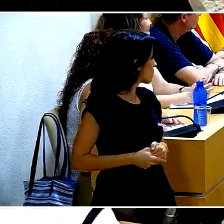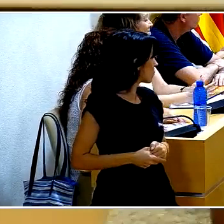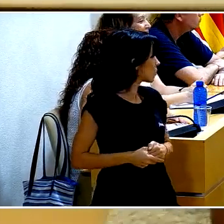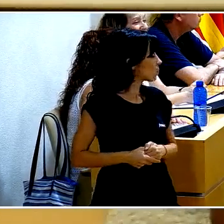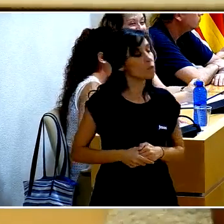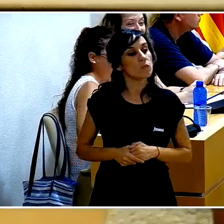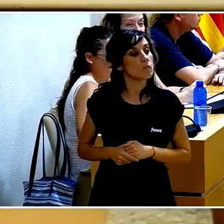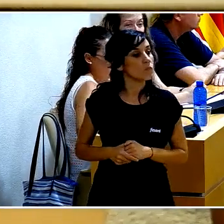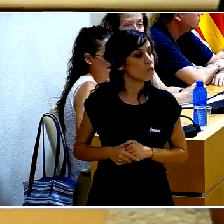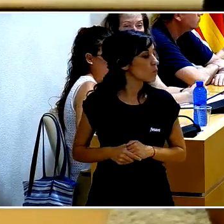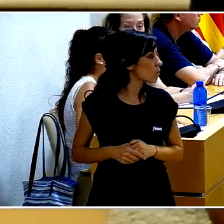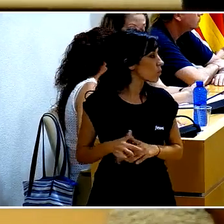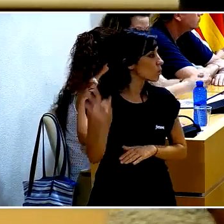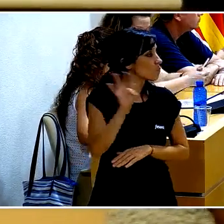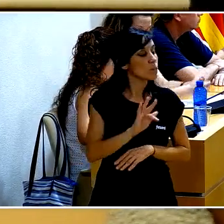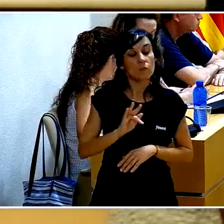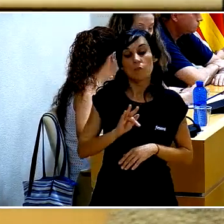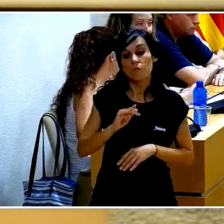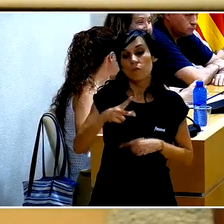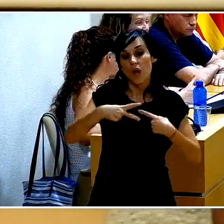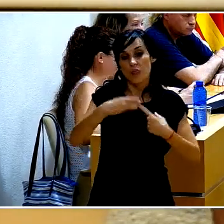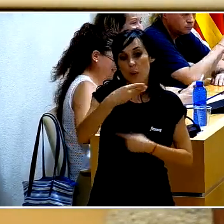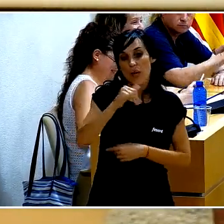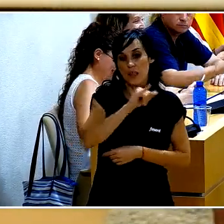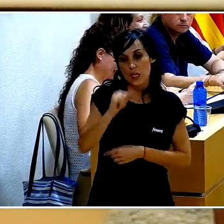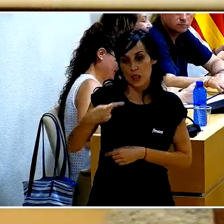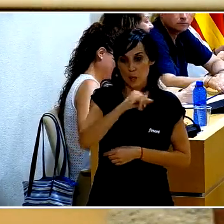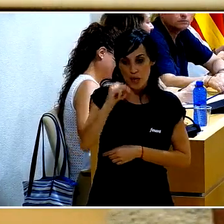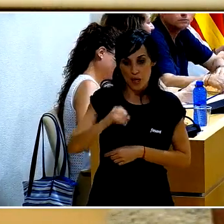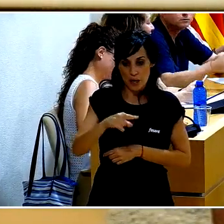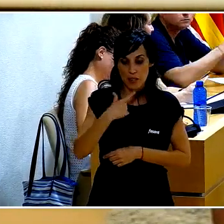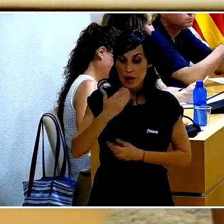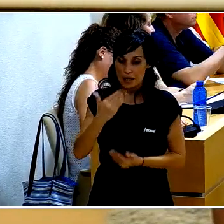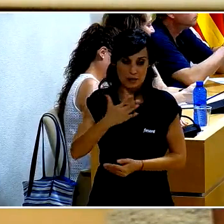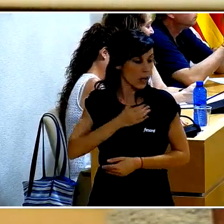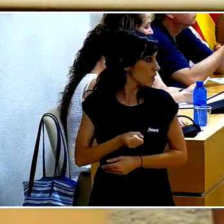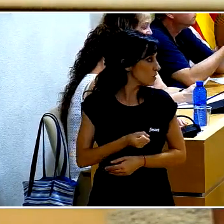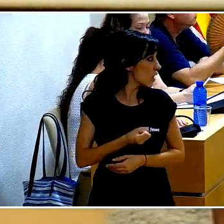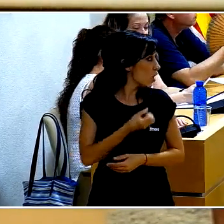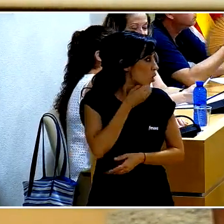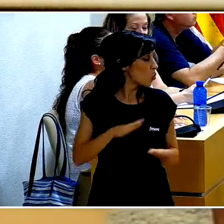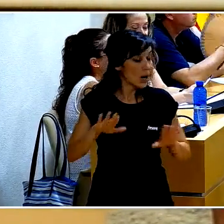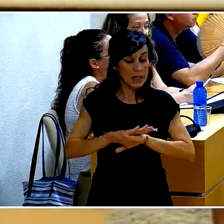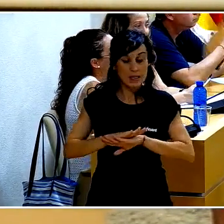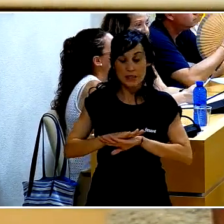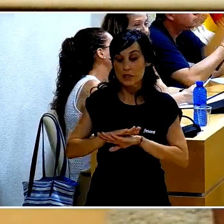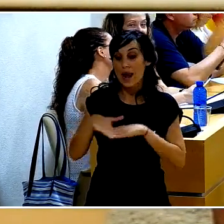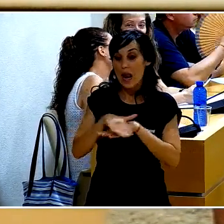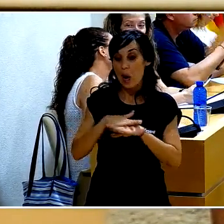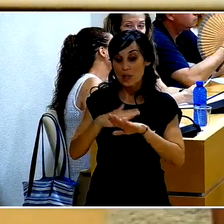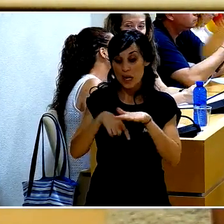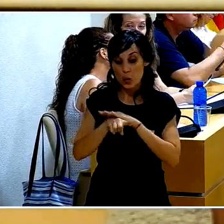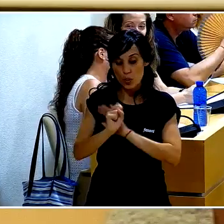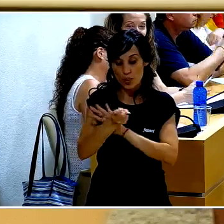Tendría la palabra la regidora de Hisenda, Beatriz Jiménez. Gràcies, alcaldessa. Bona nit a totes i tots. Bé, la base d'execució d'ESET